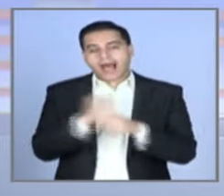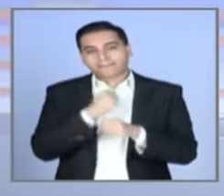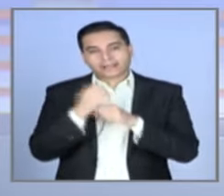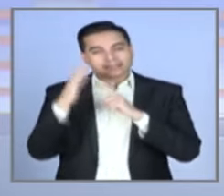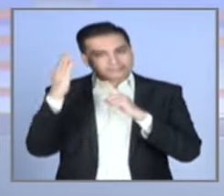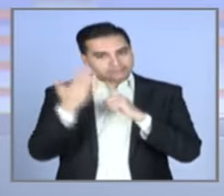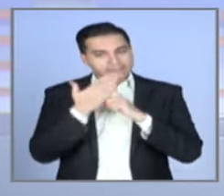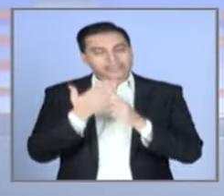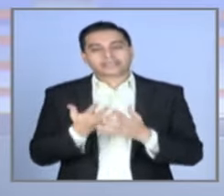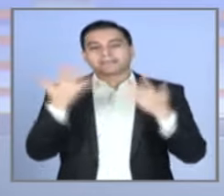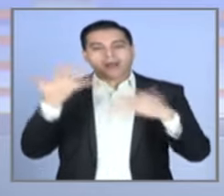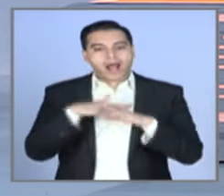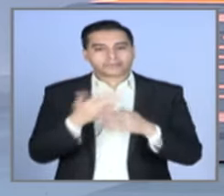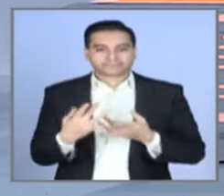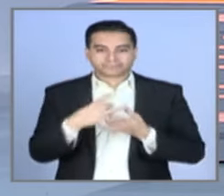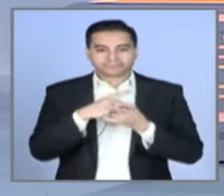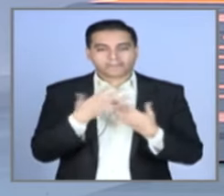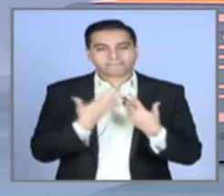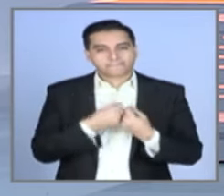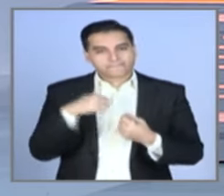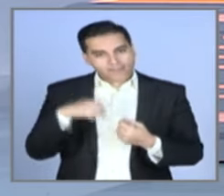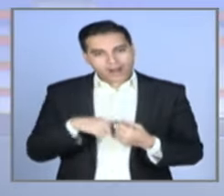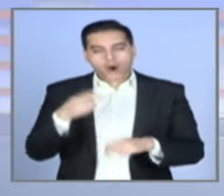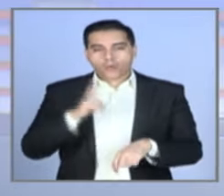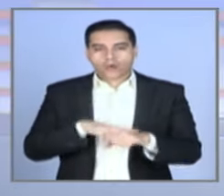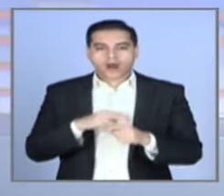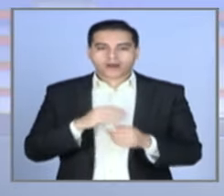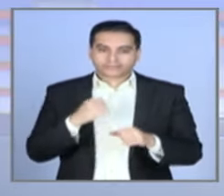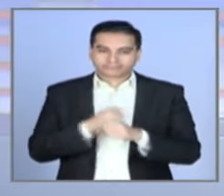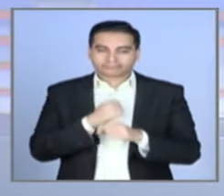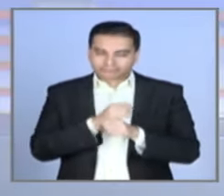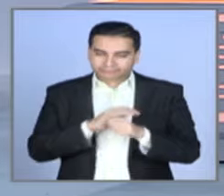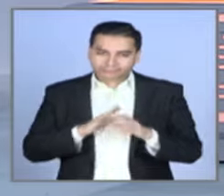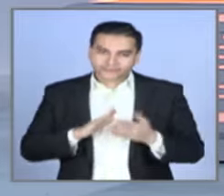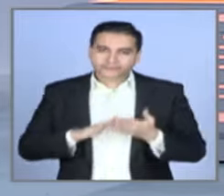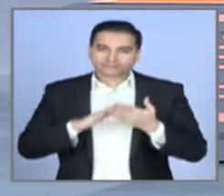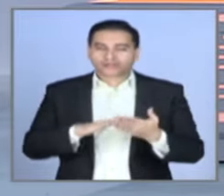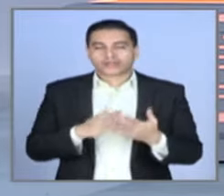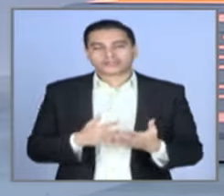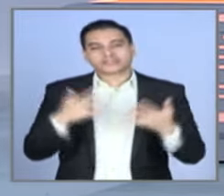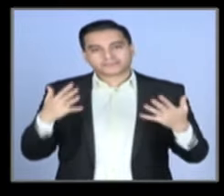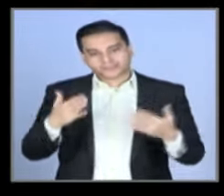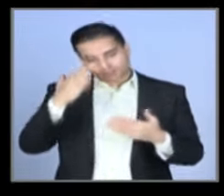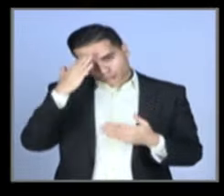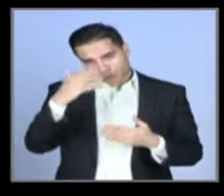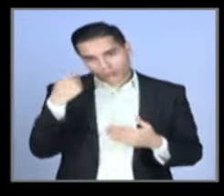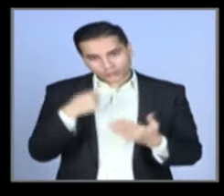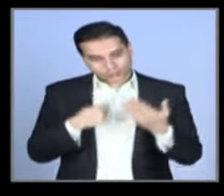اهتمامها باشتراكه معانا الحقيقة. حصل. وعلى المجهود الكبير اللي هما بيعملوه.